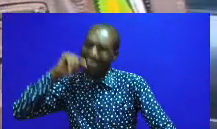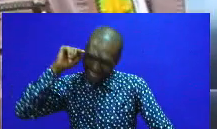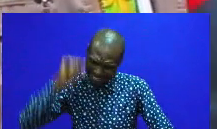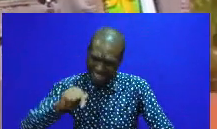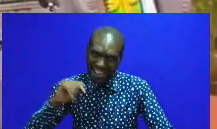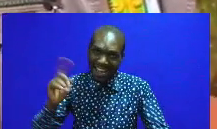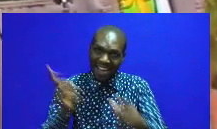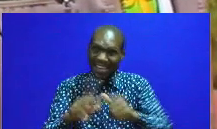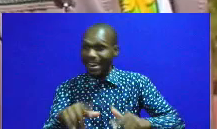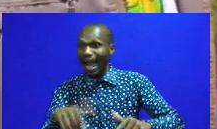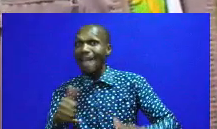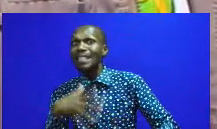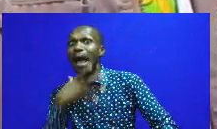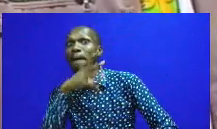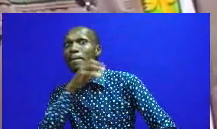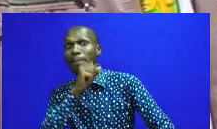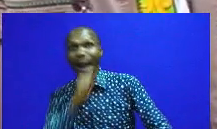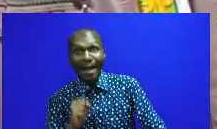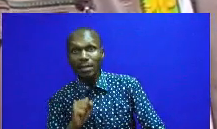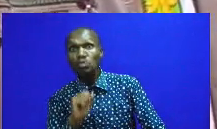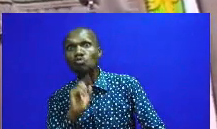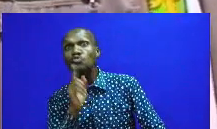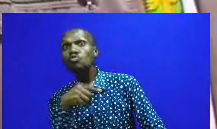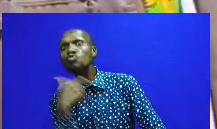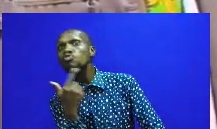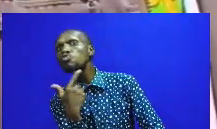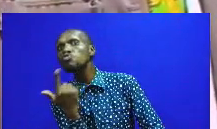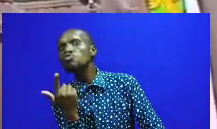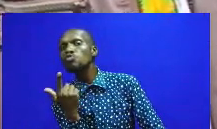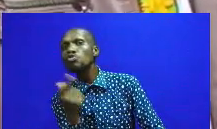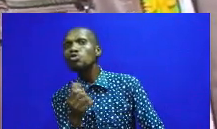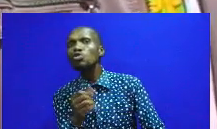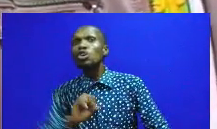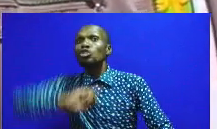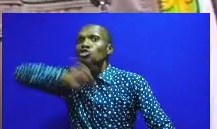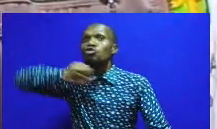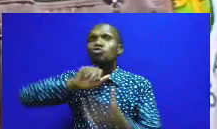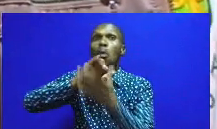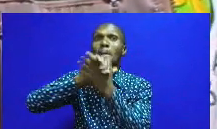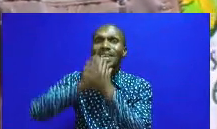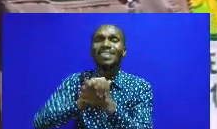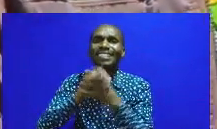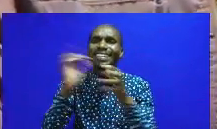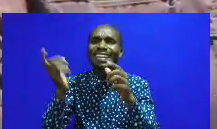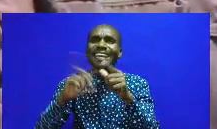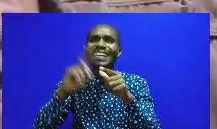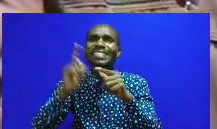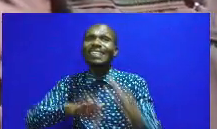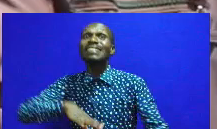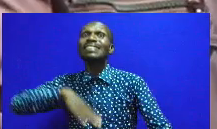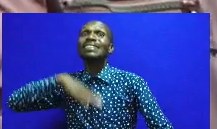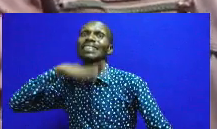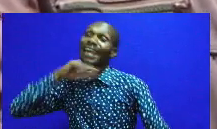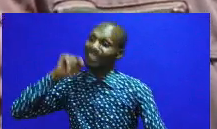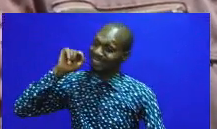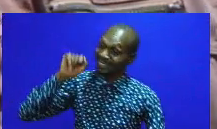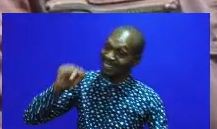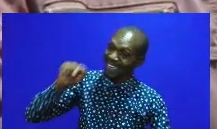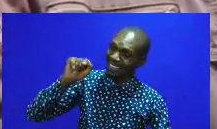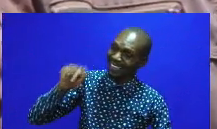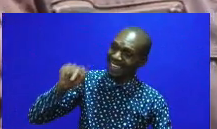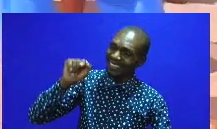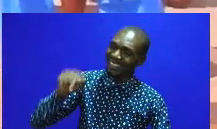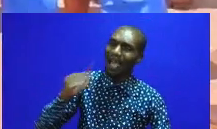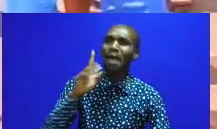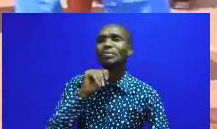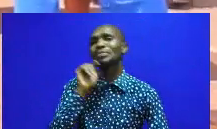mu muramo gakana ari tware kurukanga cyupiri nere gaiteira aria aria stokoro kama mwisho